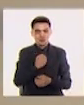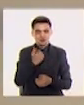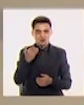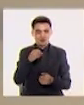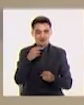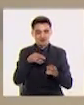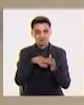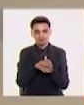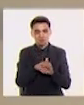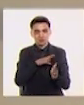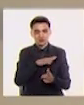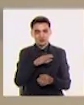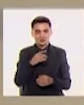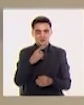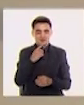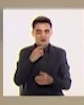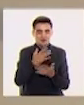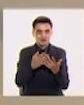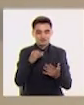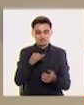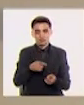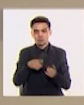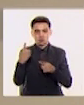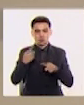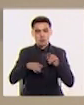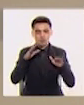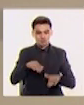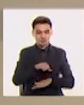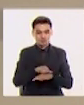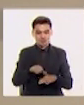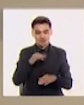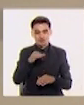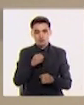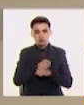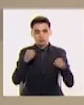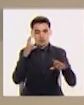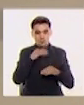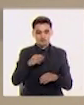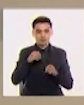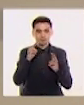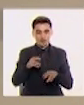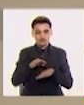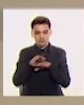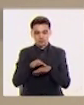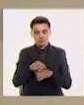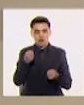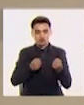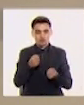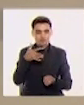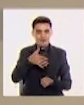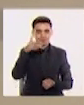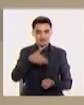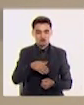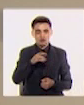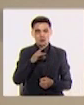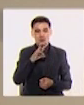Были вывезены из арсенала на другие. Жарылыс қаупы жоғары қару-жарақ бөлшектерін тасымалдау үшін көлікпен 5 мыңнан астам